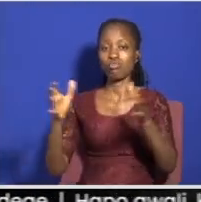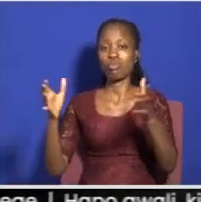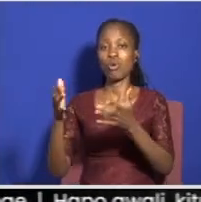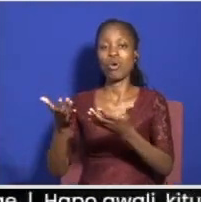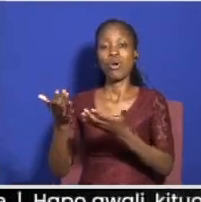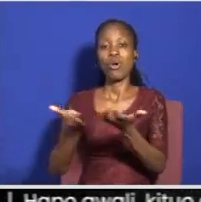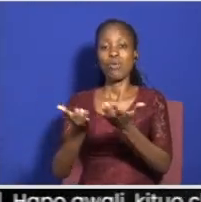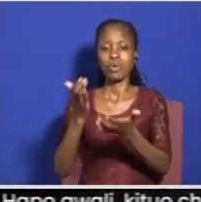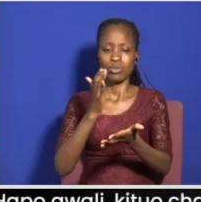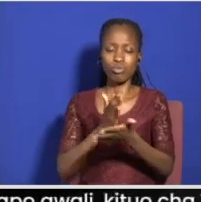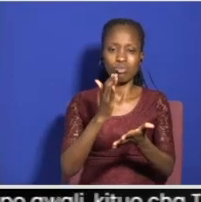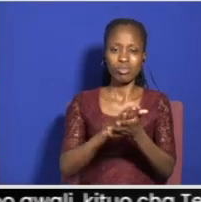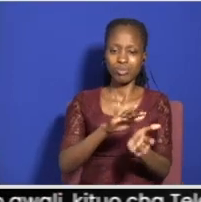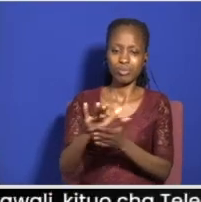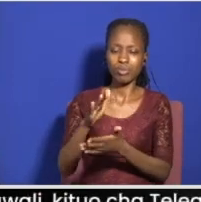huko na zinachafua sana